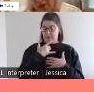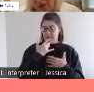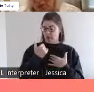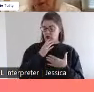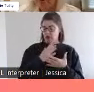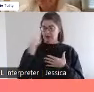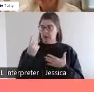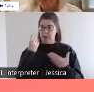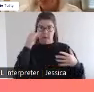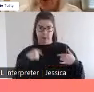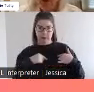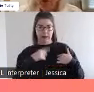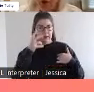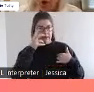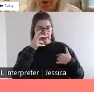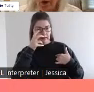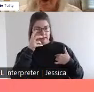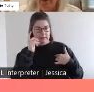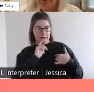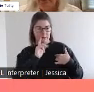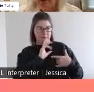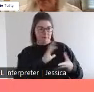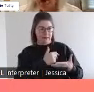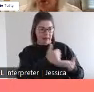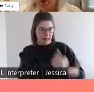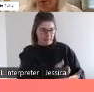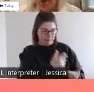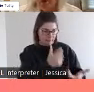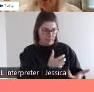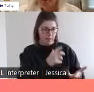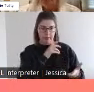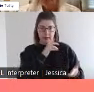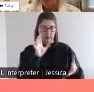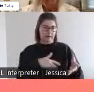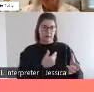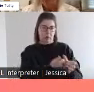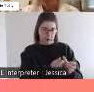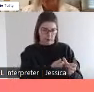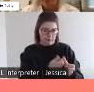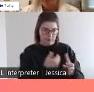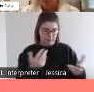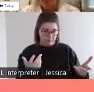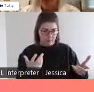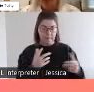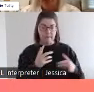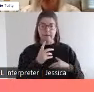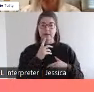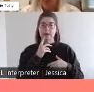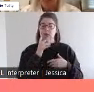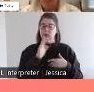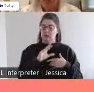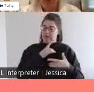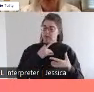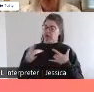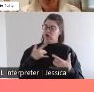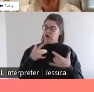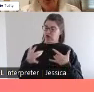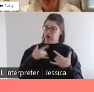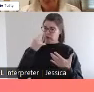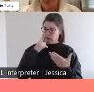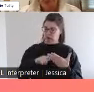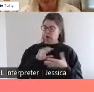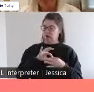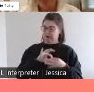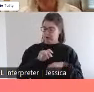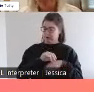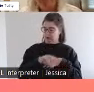dit qu'elle se sentait mieux de parler à une personne de l'extérieur. Elle m'a écoutée, mais ne m'a pas donné d'aide pratique, n'a pas fait de